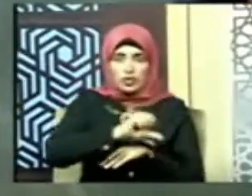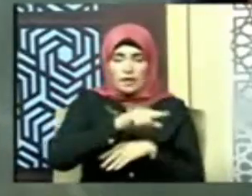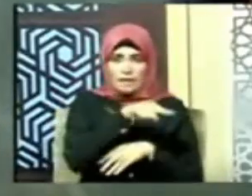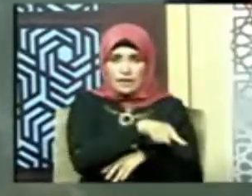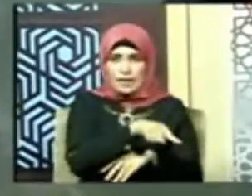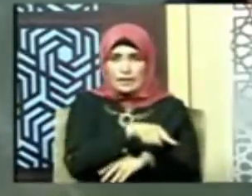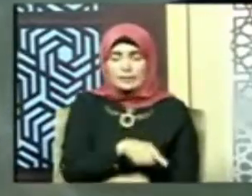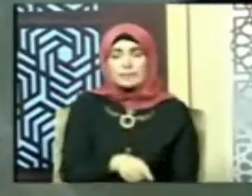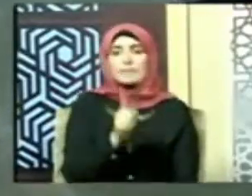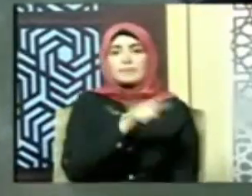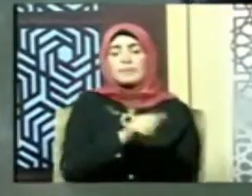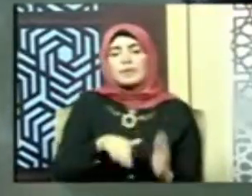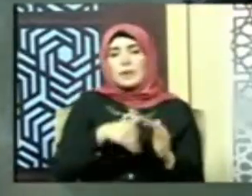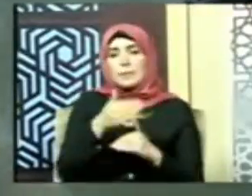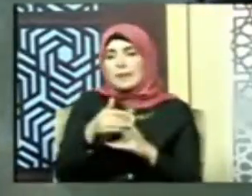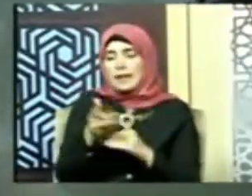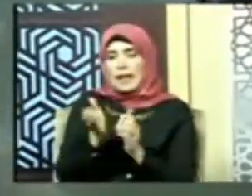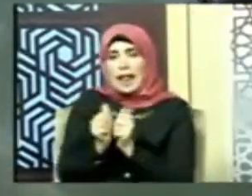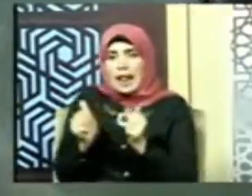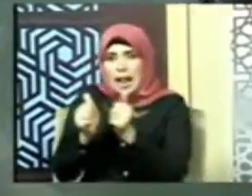ذهب بأهل الباطل